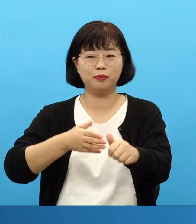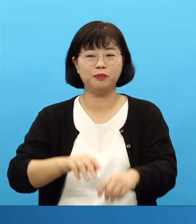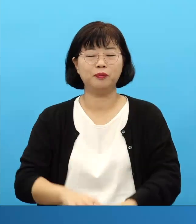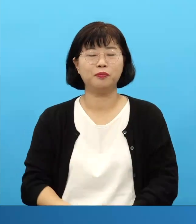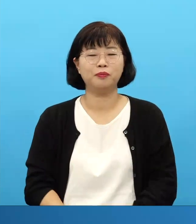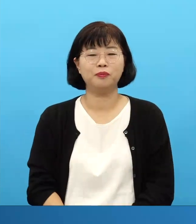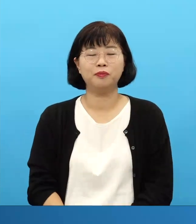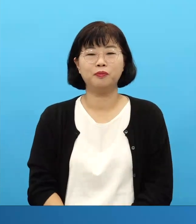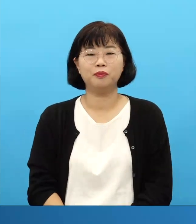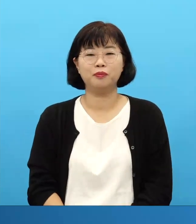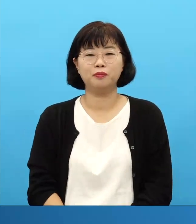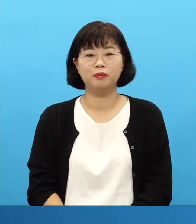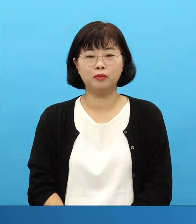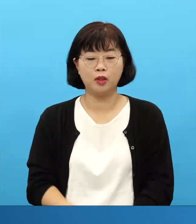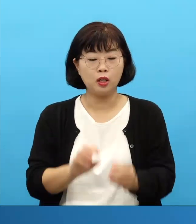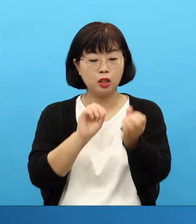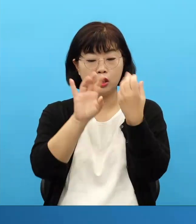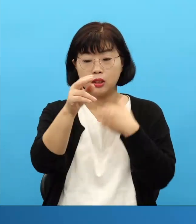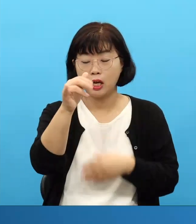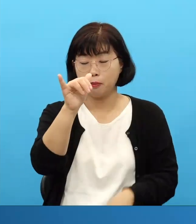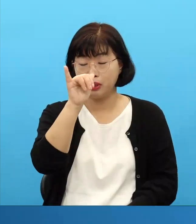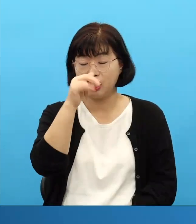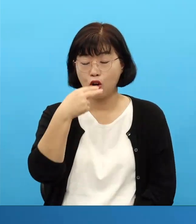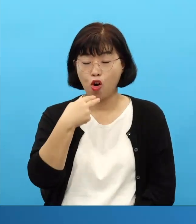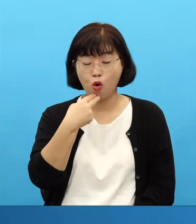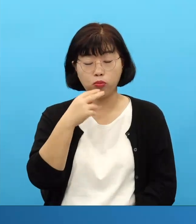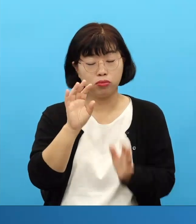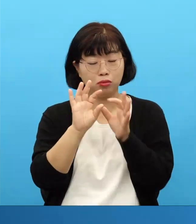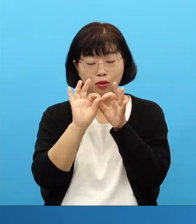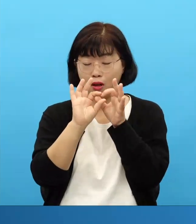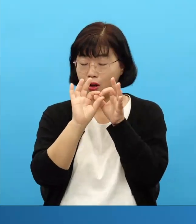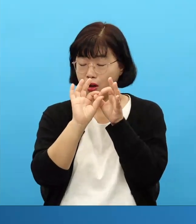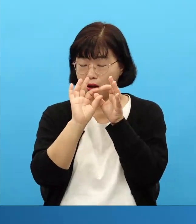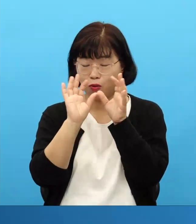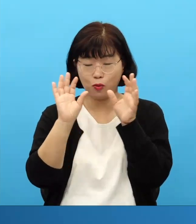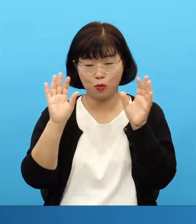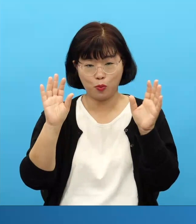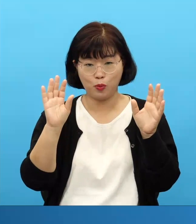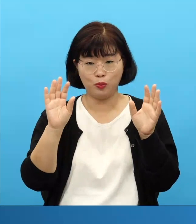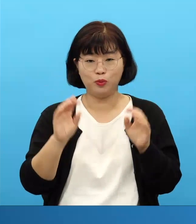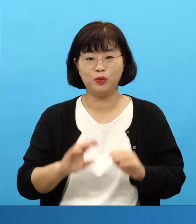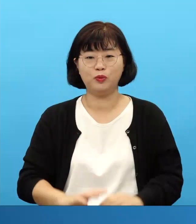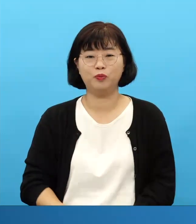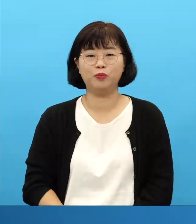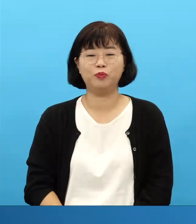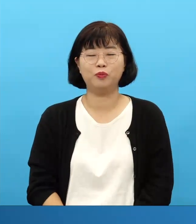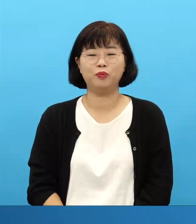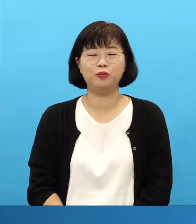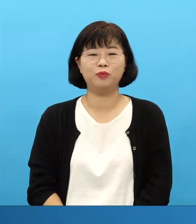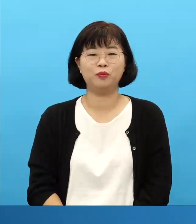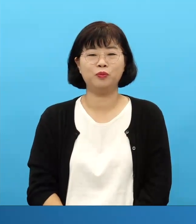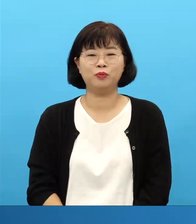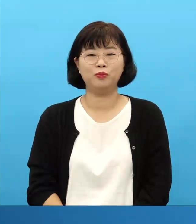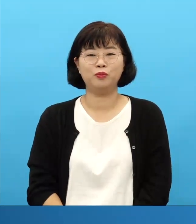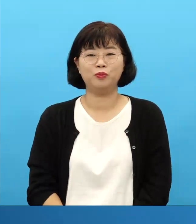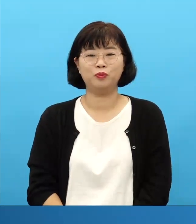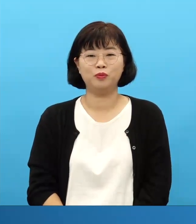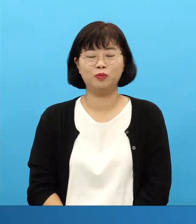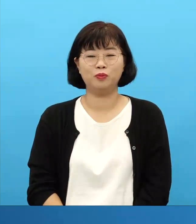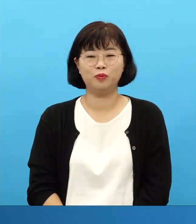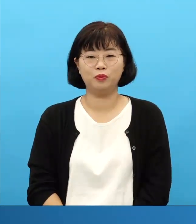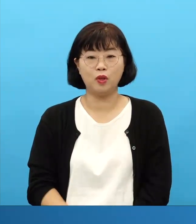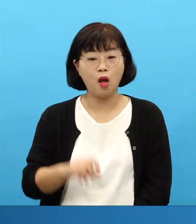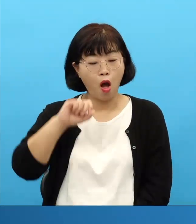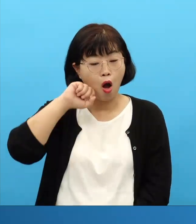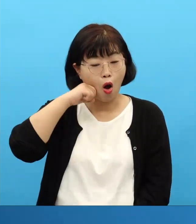not all that important. 여러분은 응답이 안 와도 그 일은 해야 됩니다. Because even if you don't receive answers, 그렇죠. you must do this. Isn't that so? 또 뭐 어려움이 와도